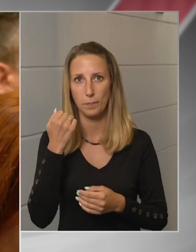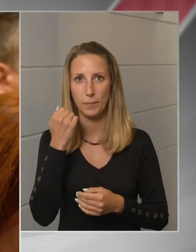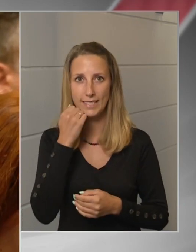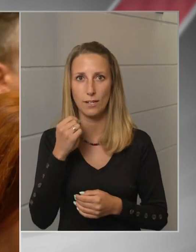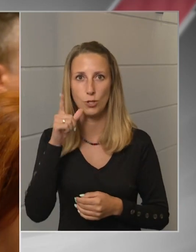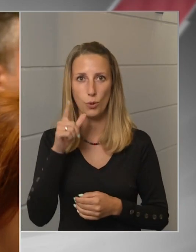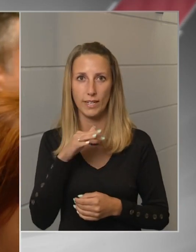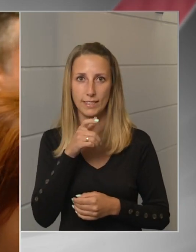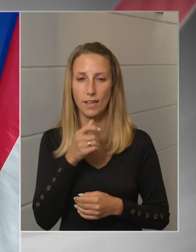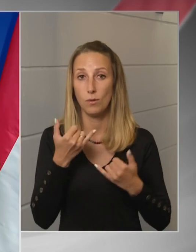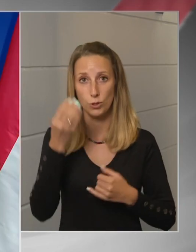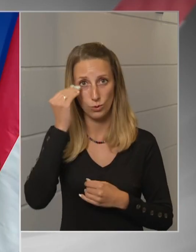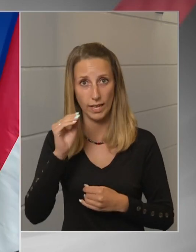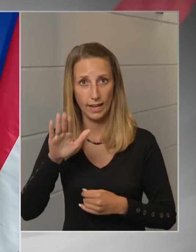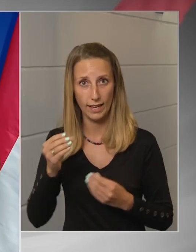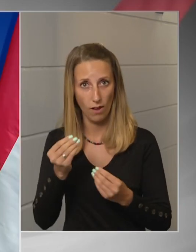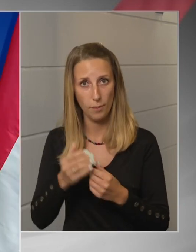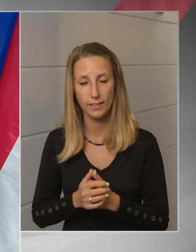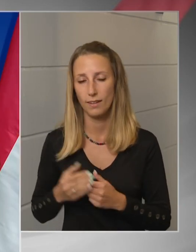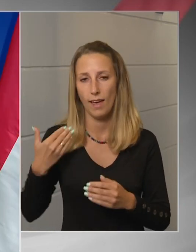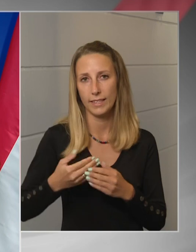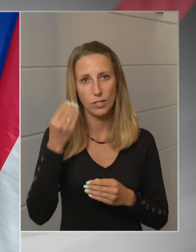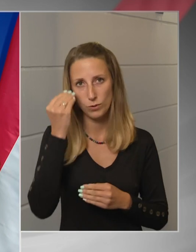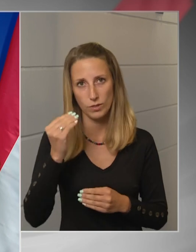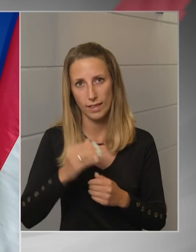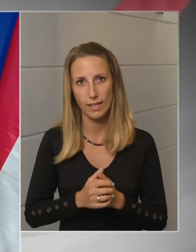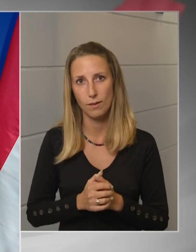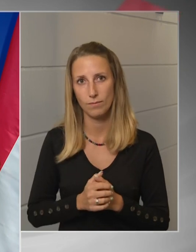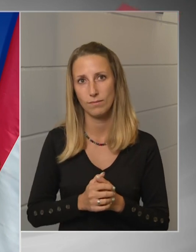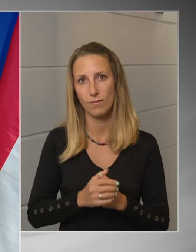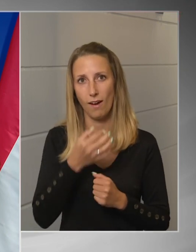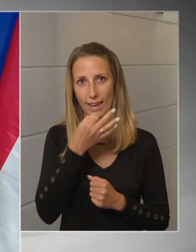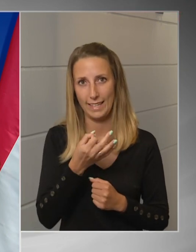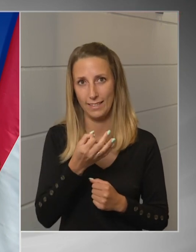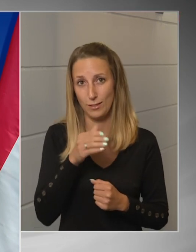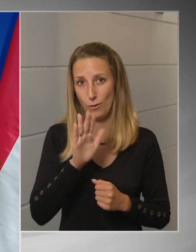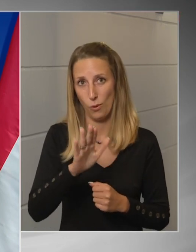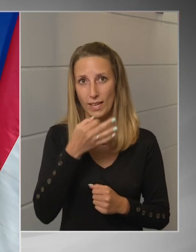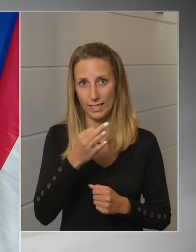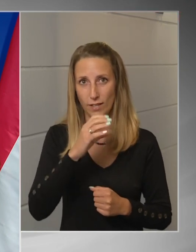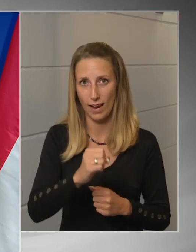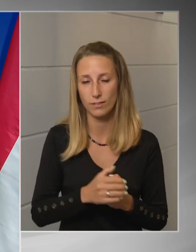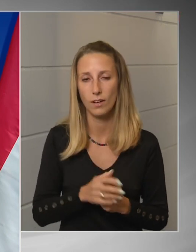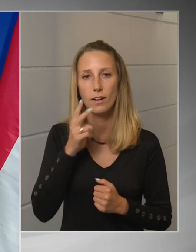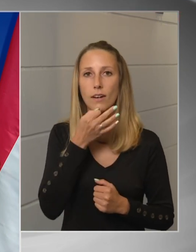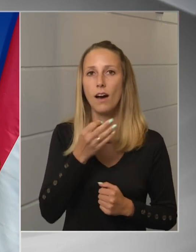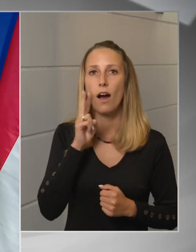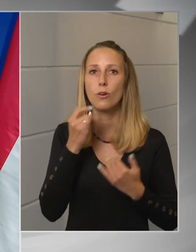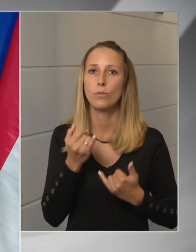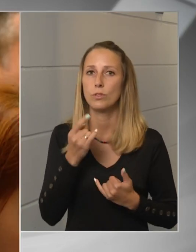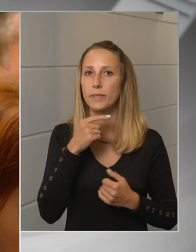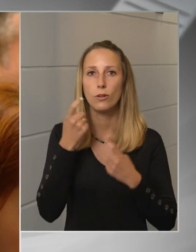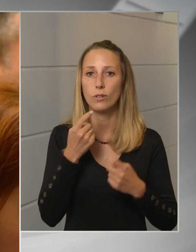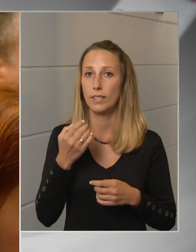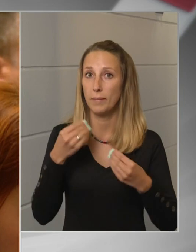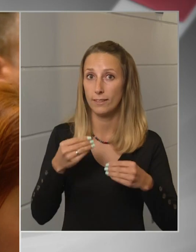üzenne neki esetleg valamit? Eddig sem üzentem önöknek egy kérdésére válaszol. Akkor most mit gondol, hogy nem indokolná,